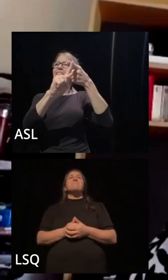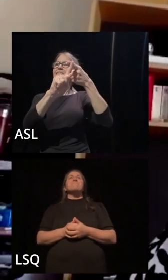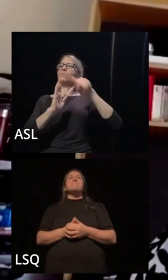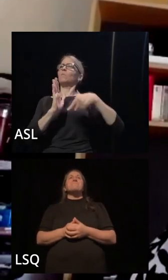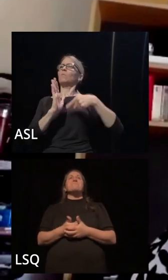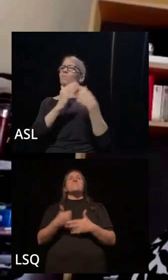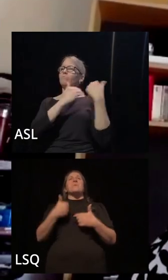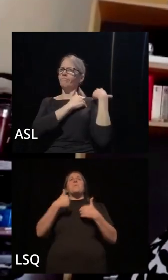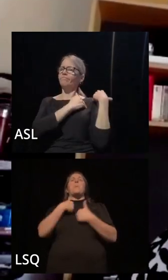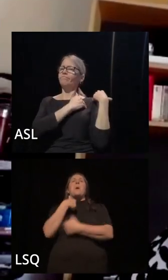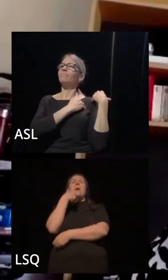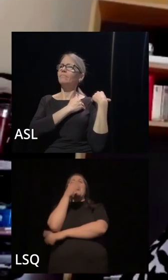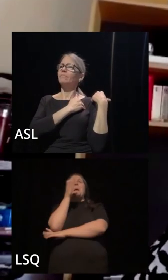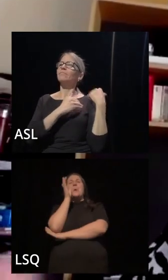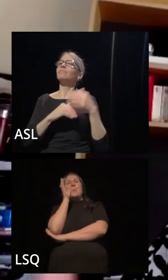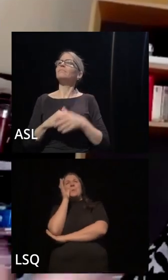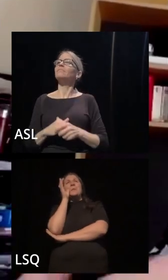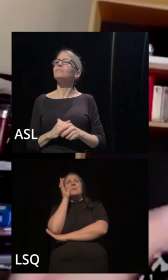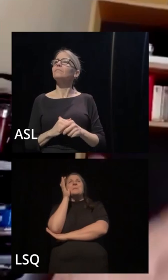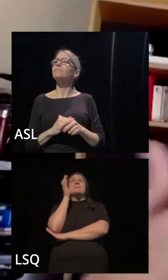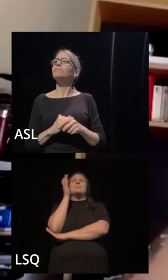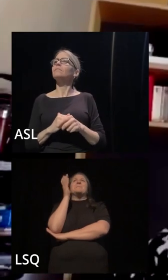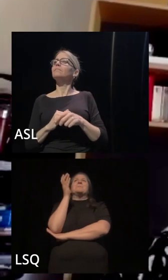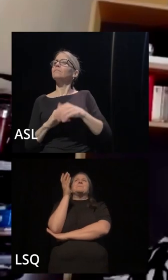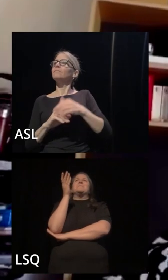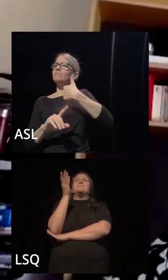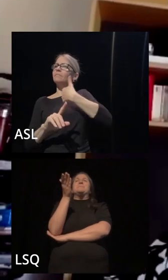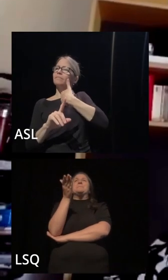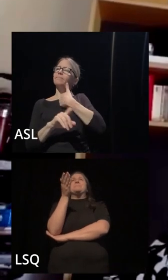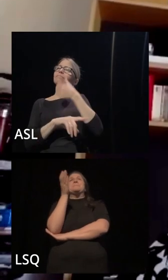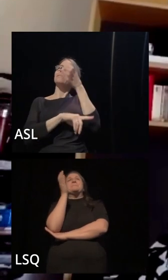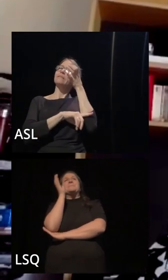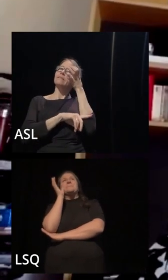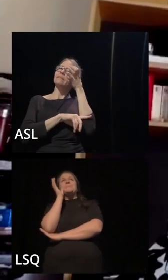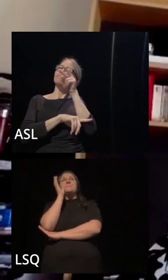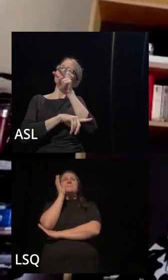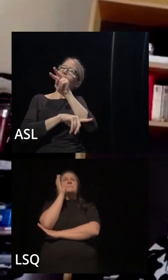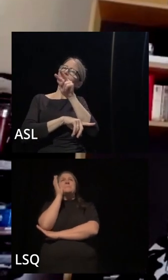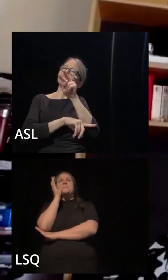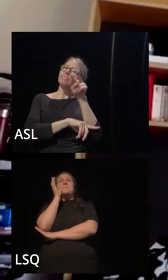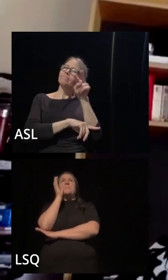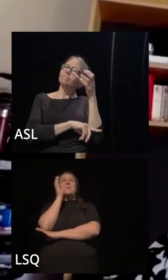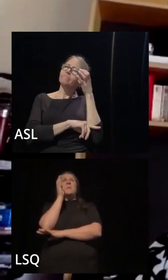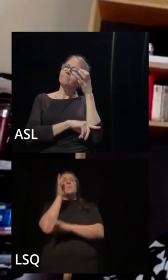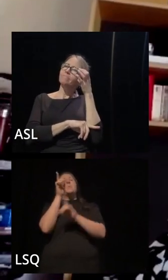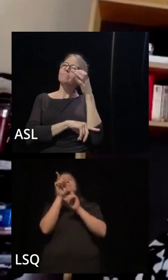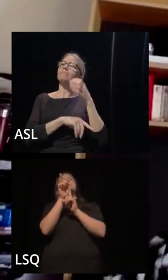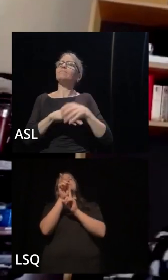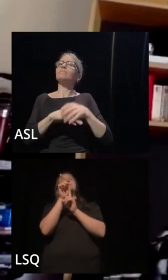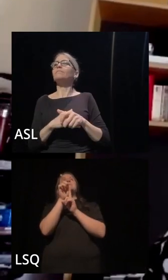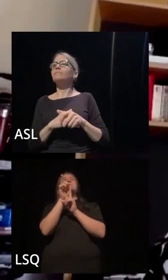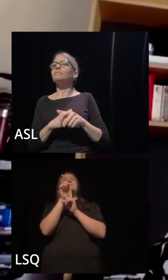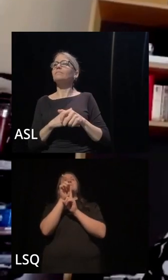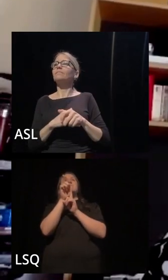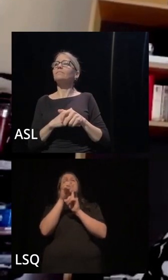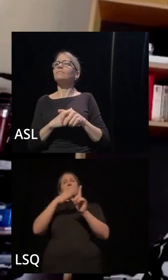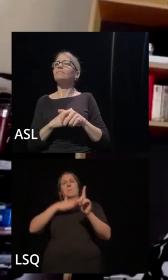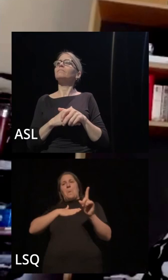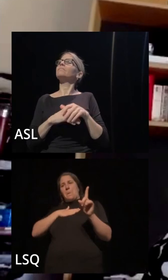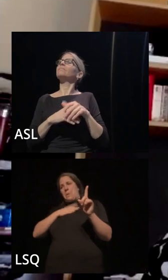En écoutant et aussi en faisant ce travail de retour sur notre